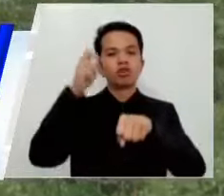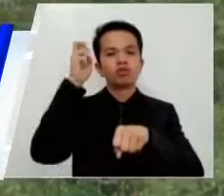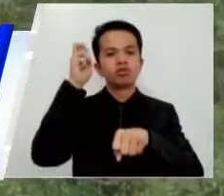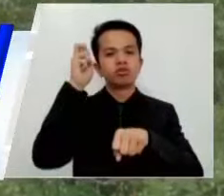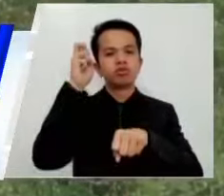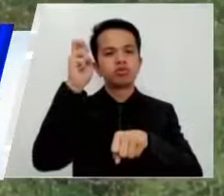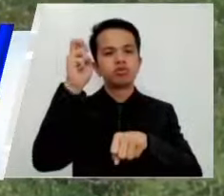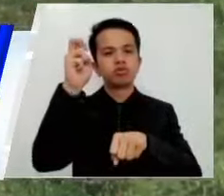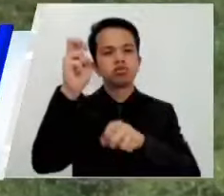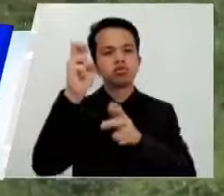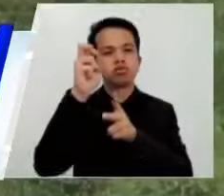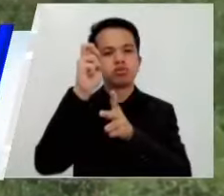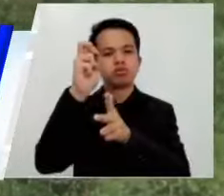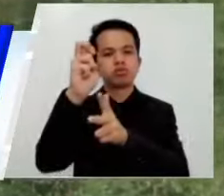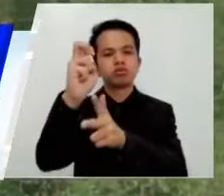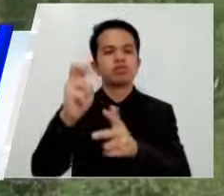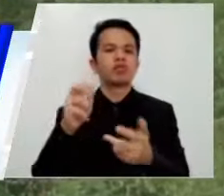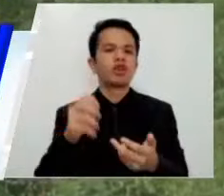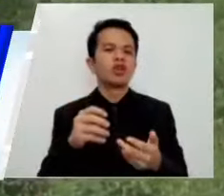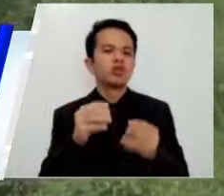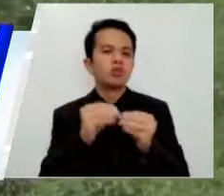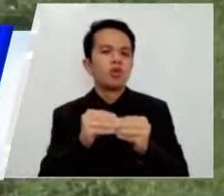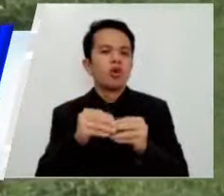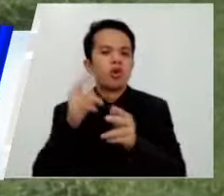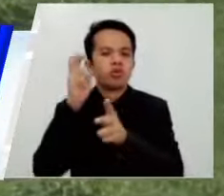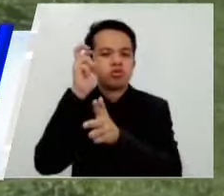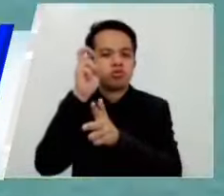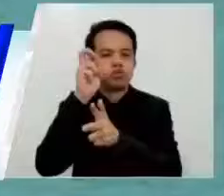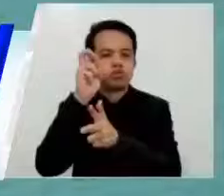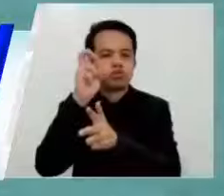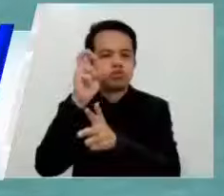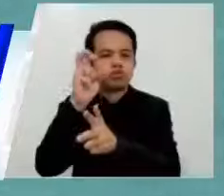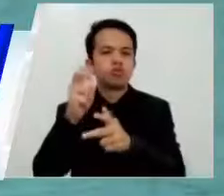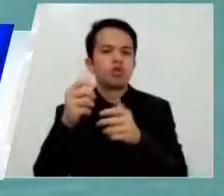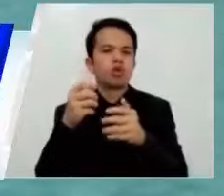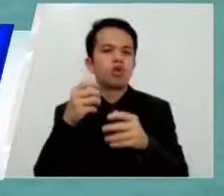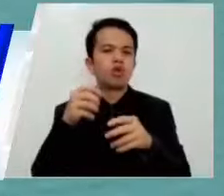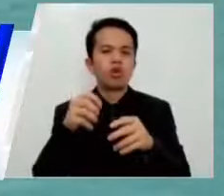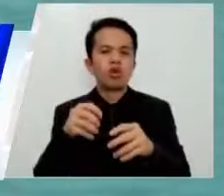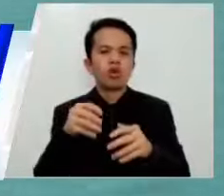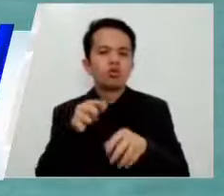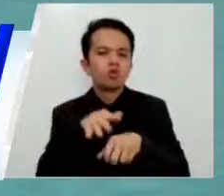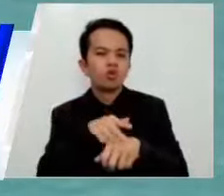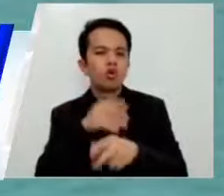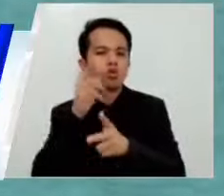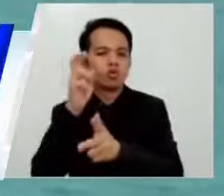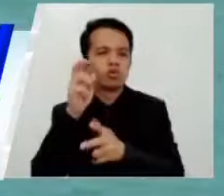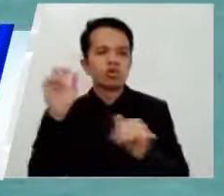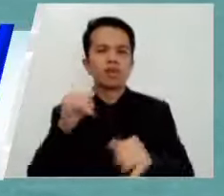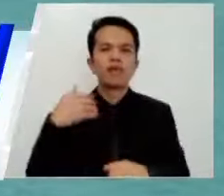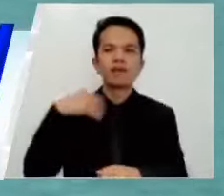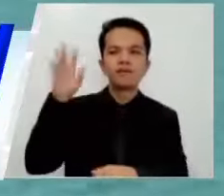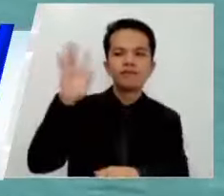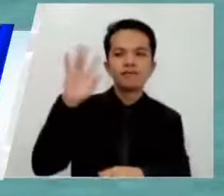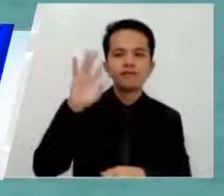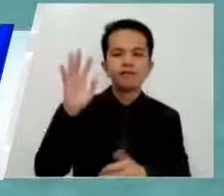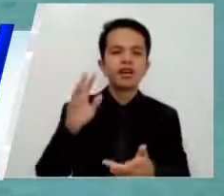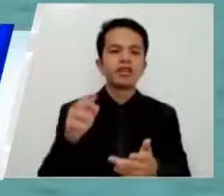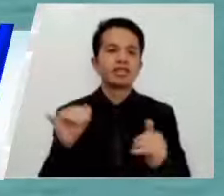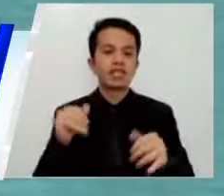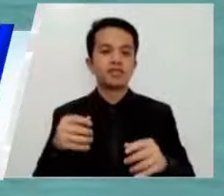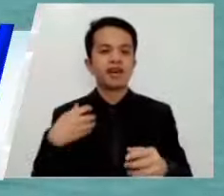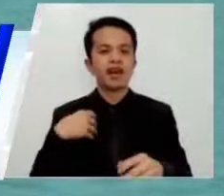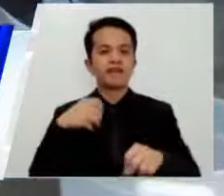Slow and steady ang pagbike sa mga kumasa sa hamon at may kumaway pa sa kamera. Feel at home naman sa tubig ang mga sumabak